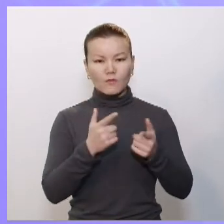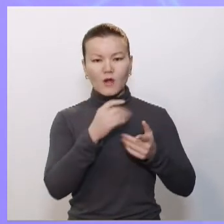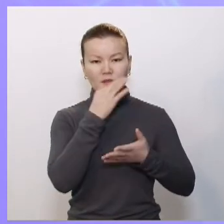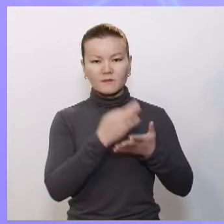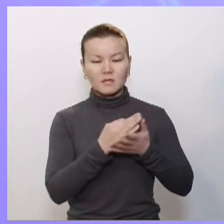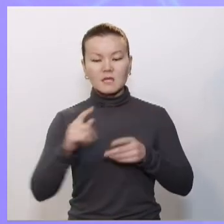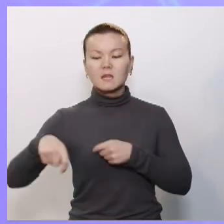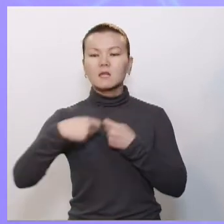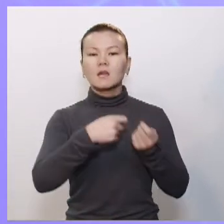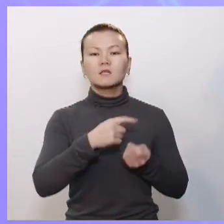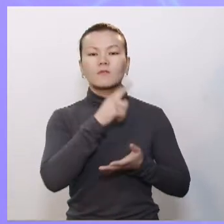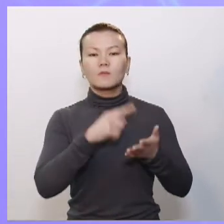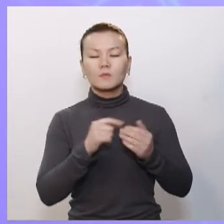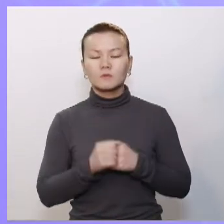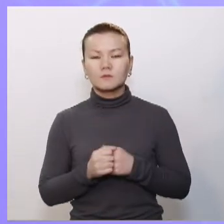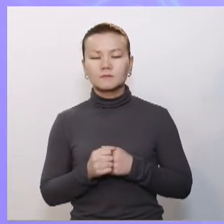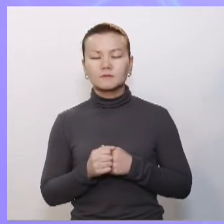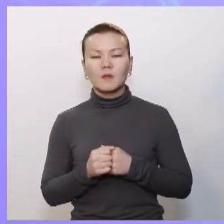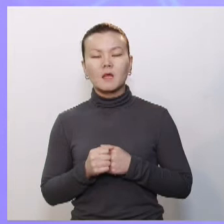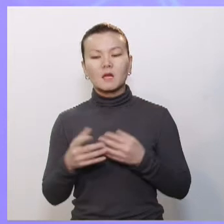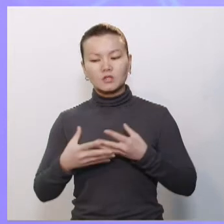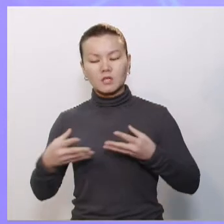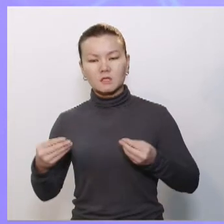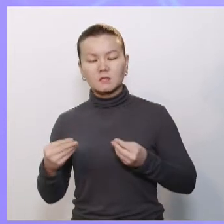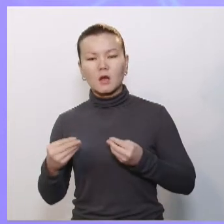Жазында муз, кар эрийт.